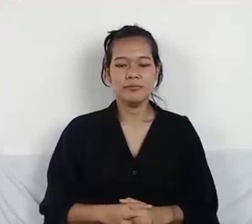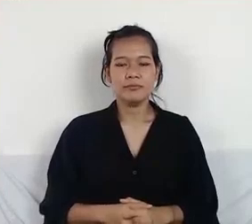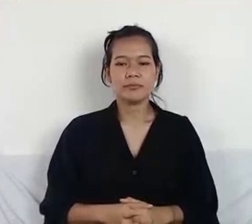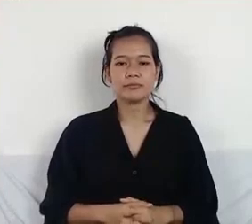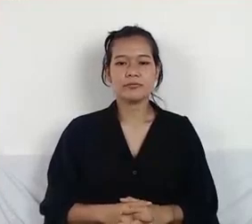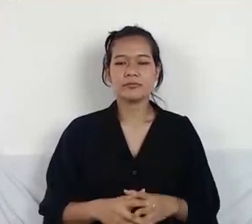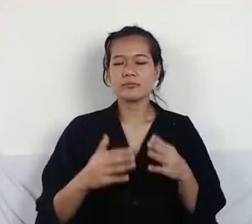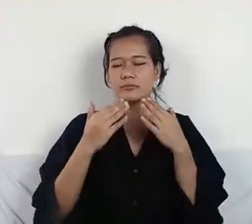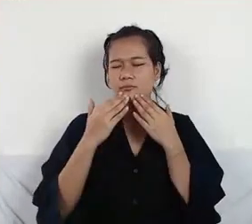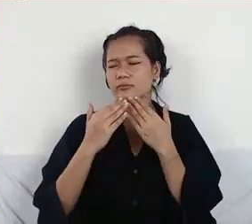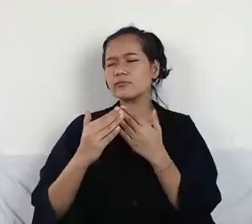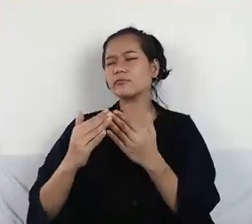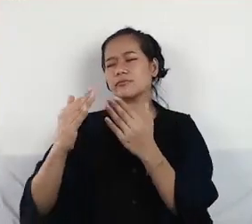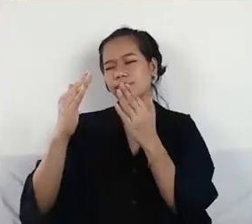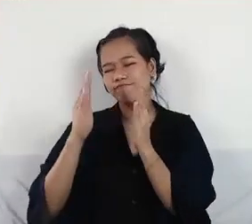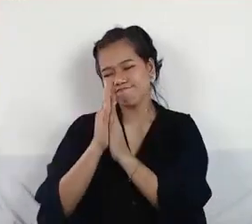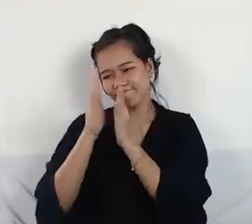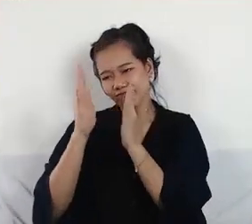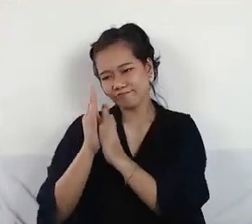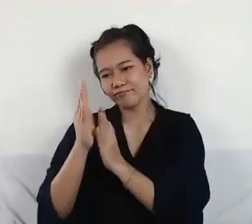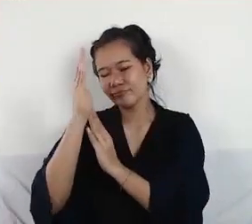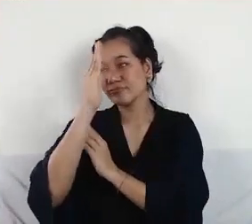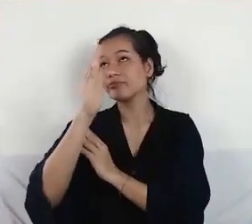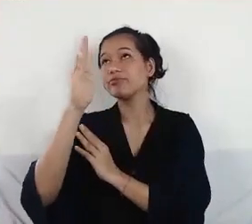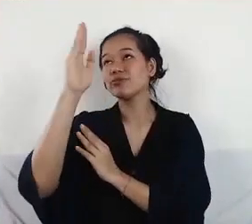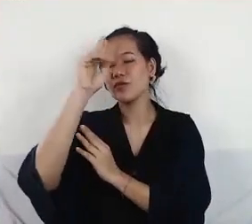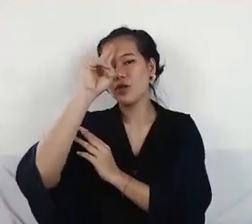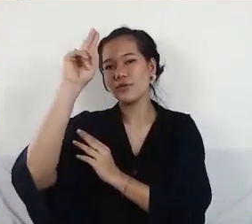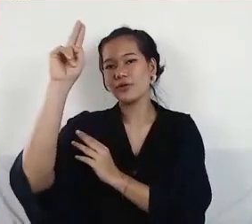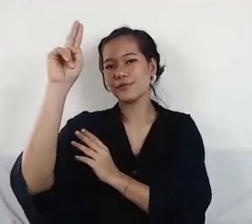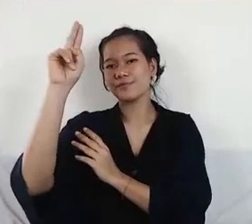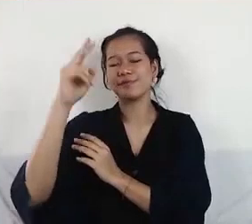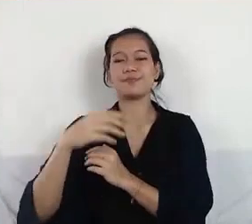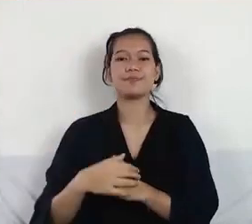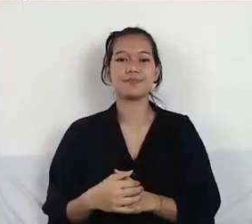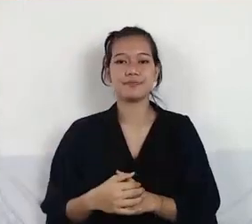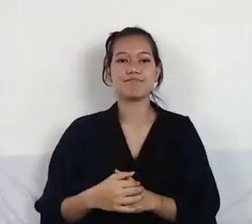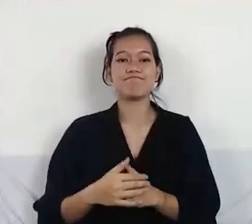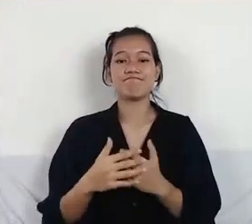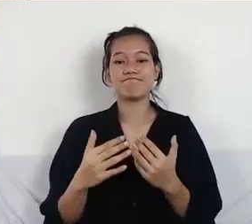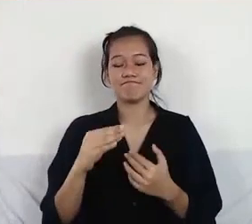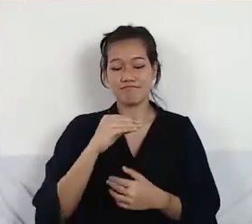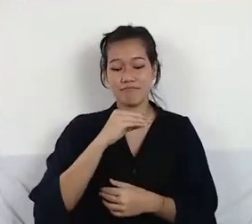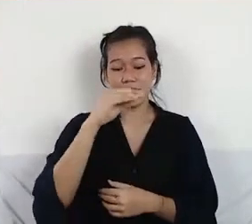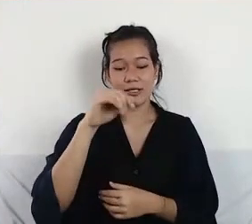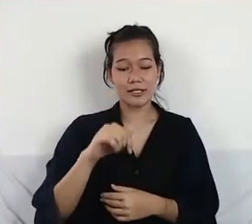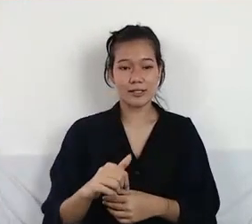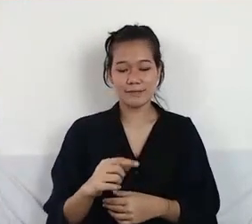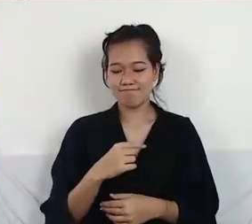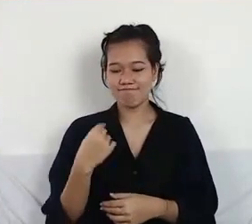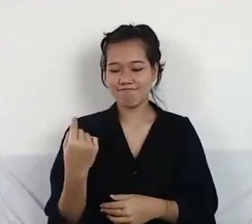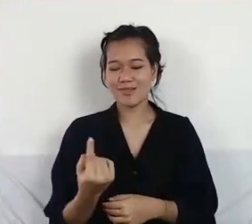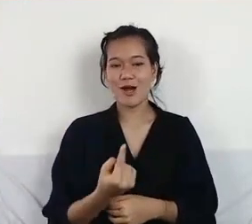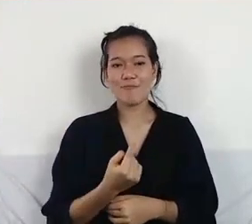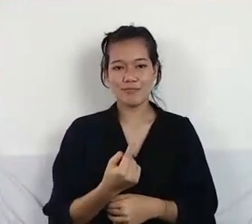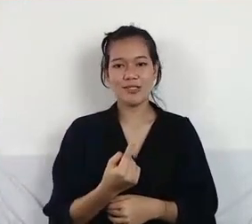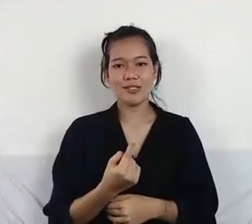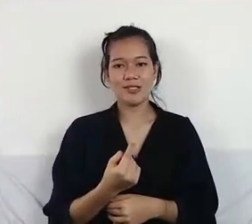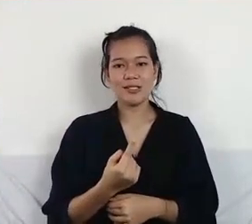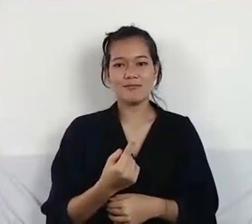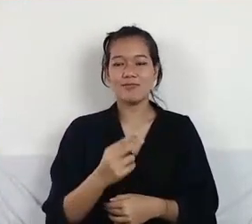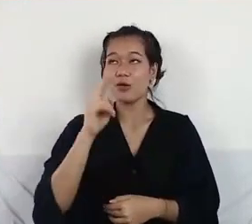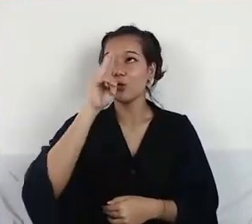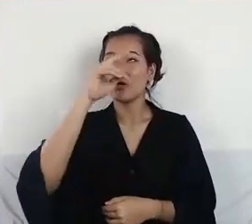Segala puji dan syukur kami panjatkan kepada-Mu ya Tuhan. Kalau pada pagi hari ini kami boleh kembali